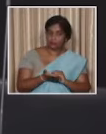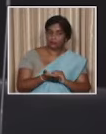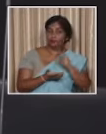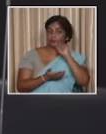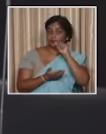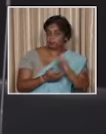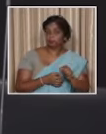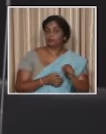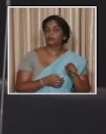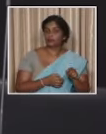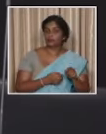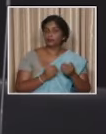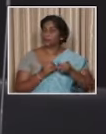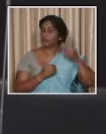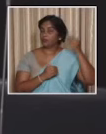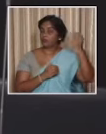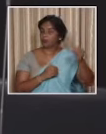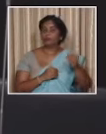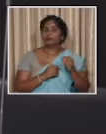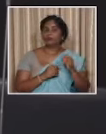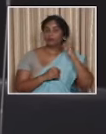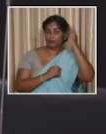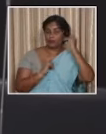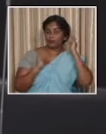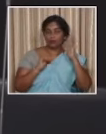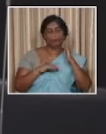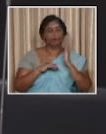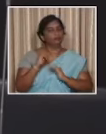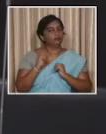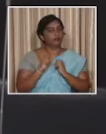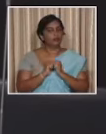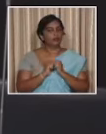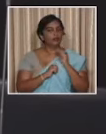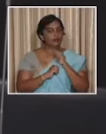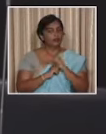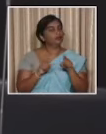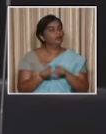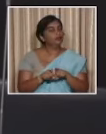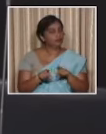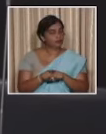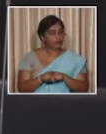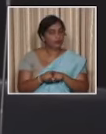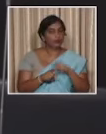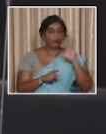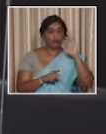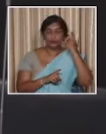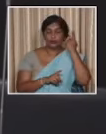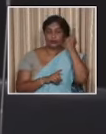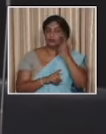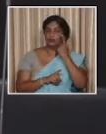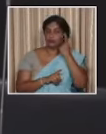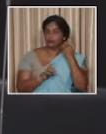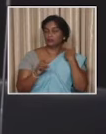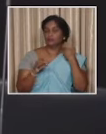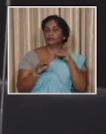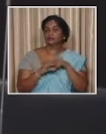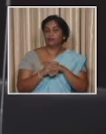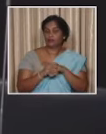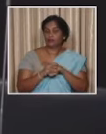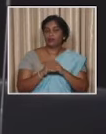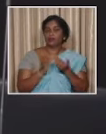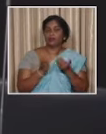ඇත්තටම දීර්ඝකාලීනව පළදරන කටයුත්තක් කරන්න එයා සම්බන්ධ විශේෂඥයන්ගේ සමන්විත